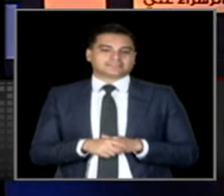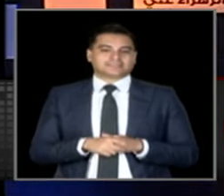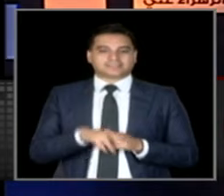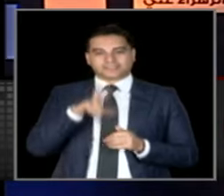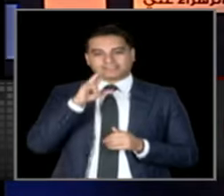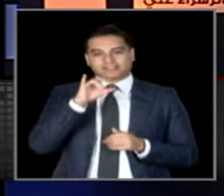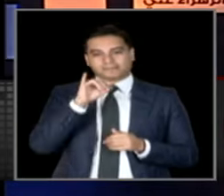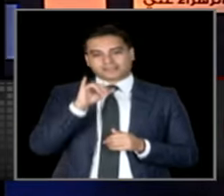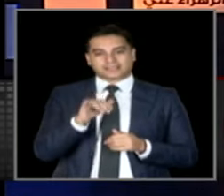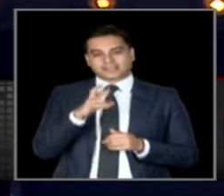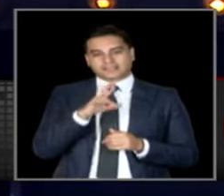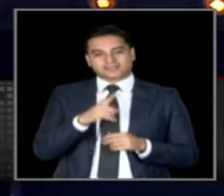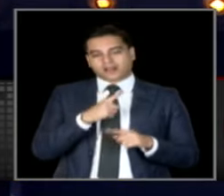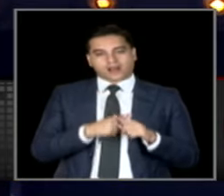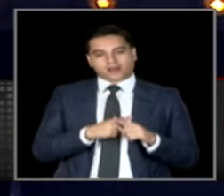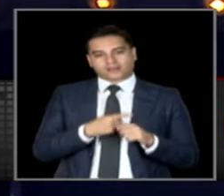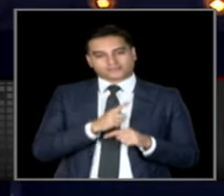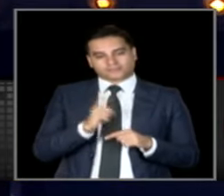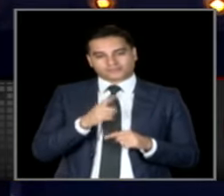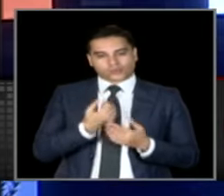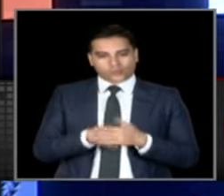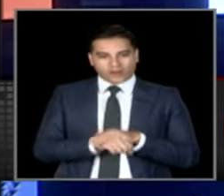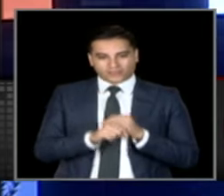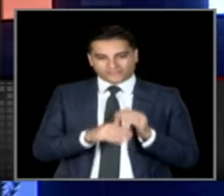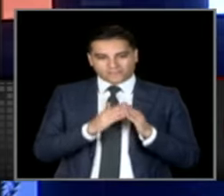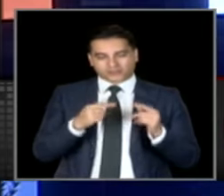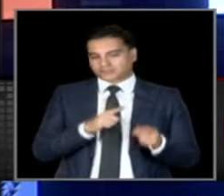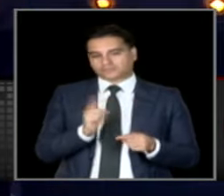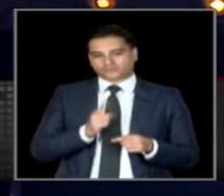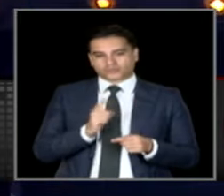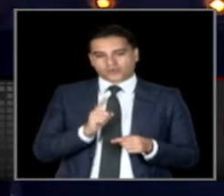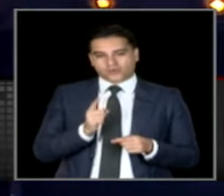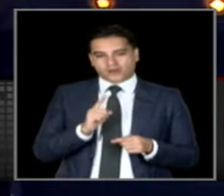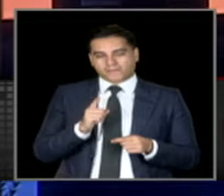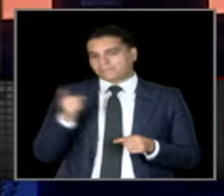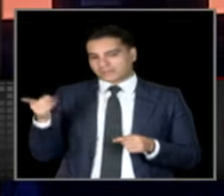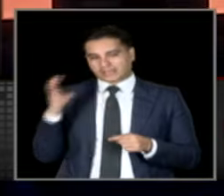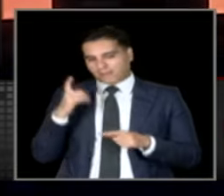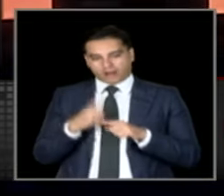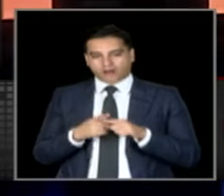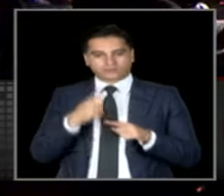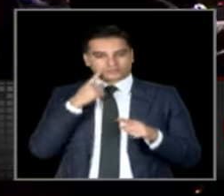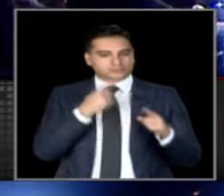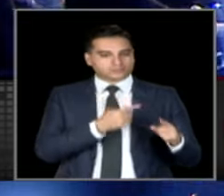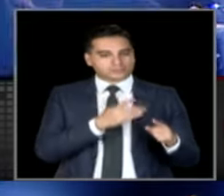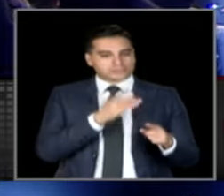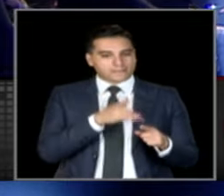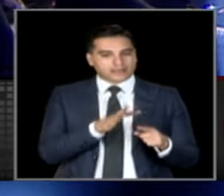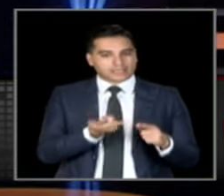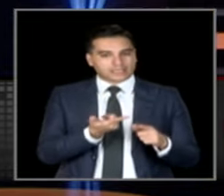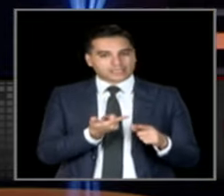غلط. شمس الدين التبريزي اتولد في مصر؟ شعب. إجابة خاطئة.